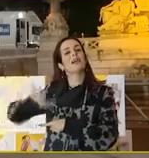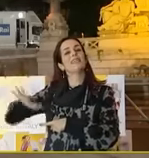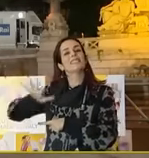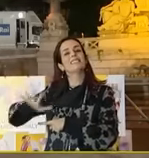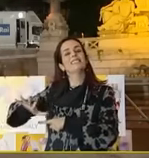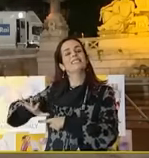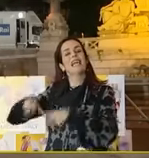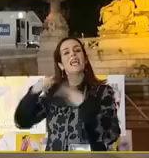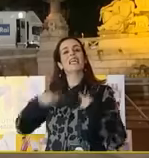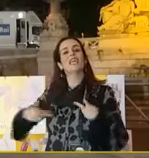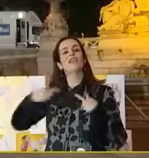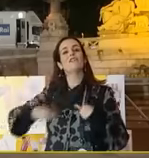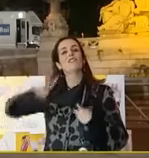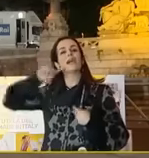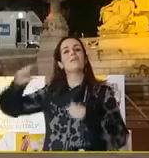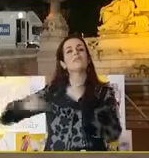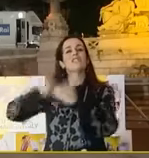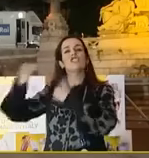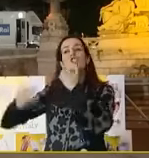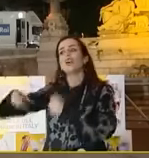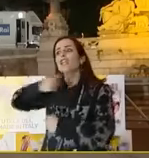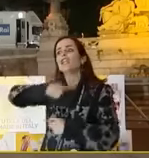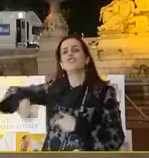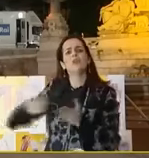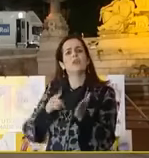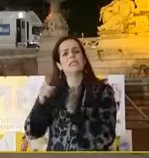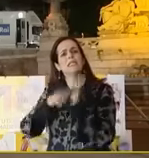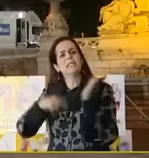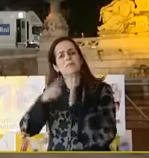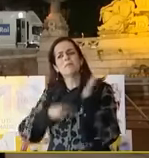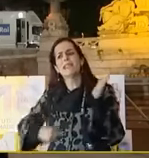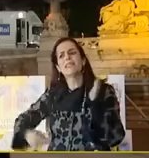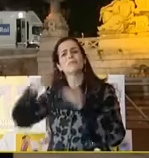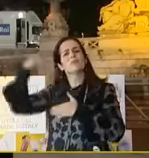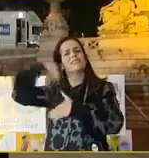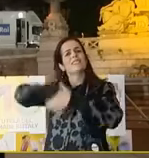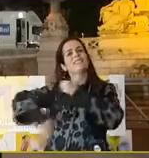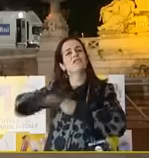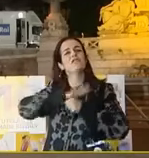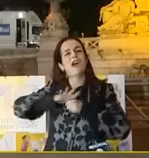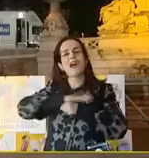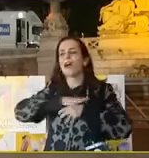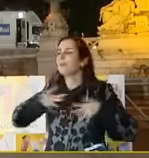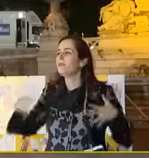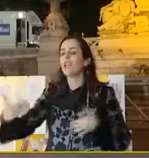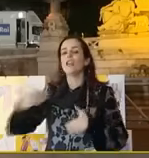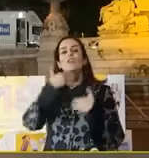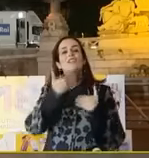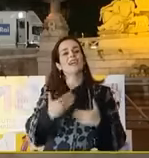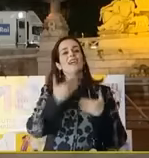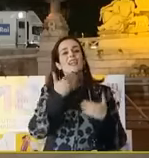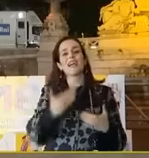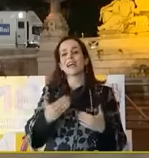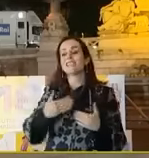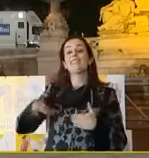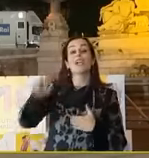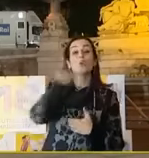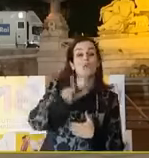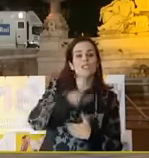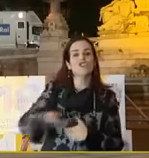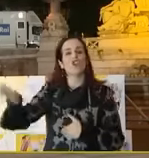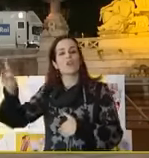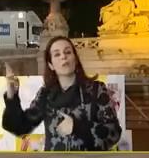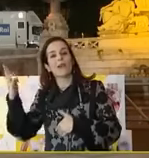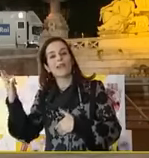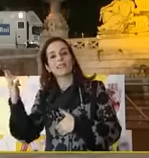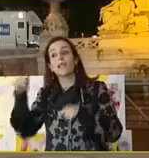questi mesi ci siamo sentiti una grande famiglia, io vi devo ringraziare voi i parlamentari, Luigi, Roberta, perché nei momenti di lavoro, di